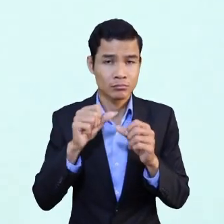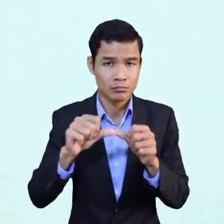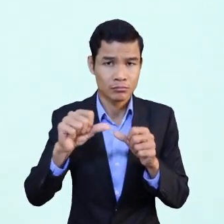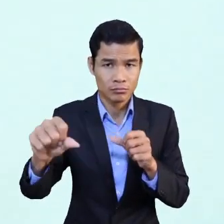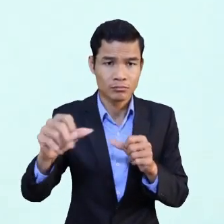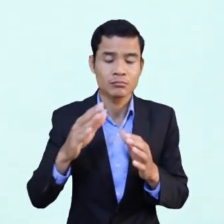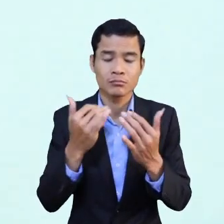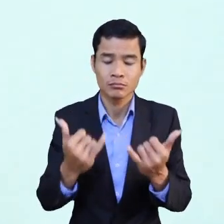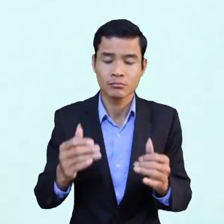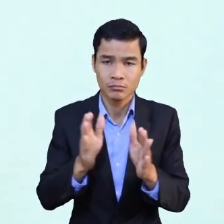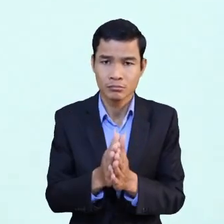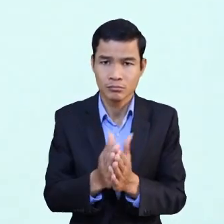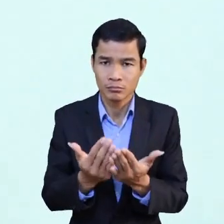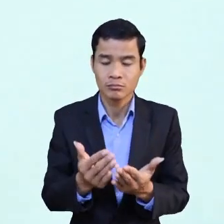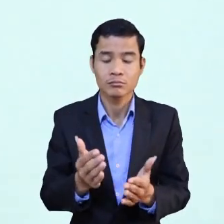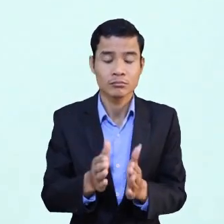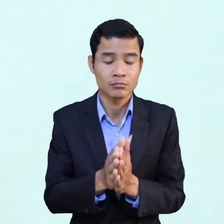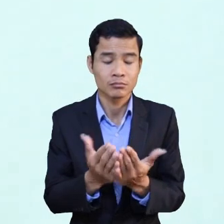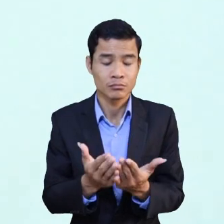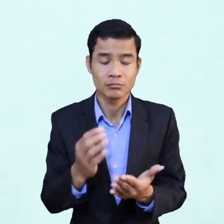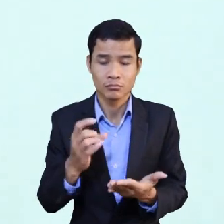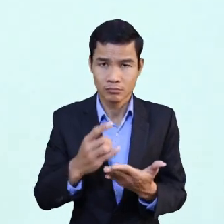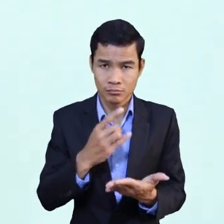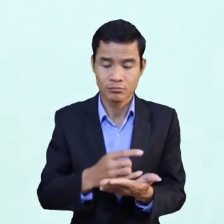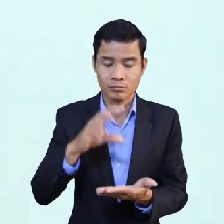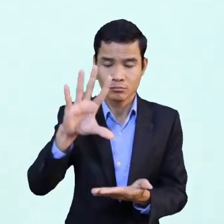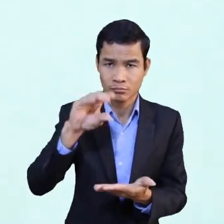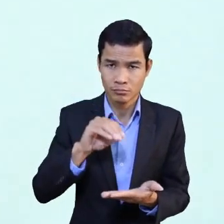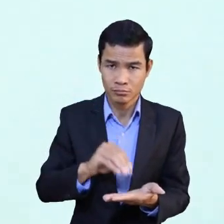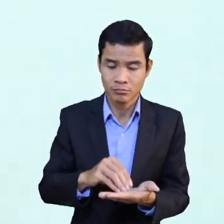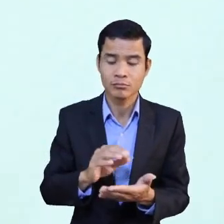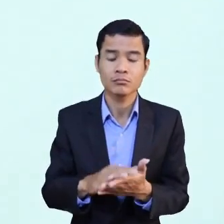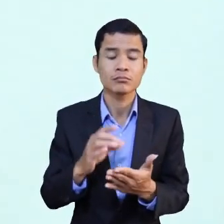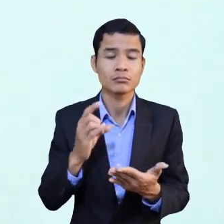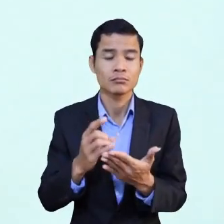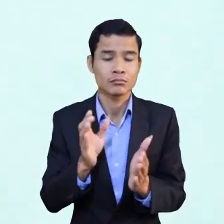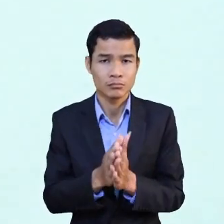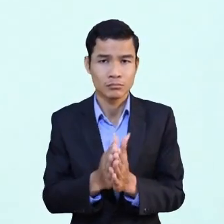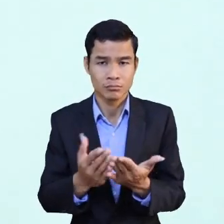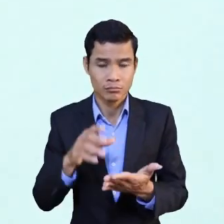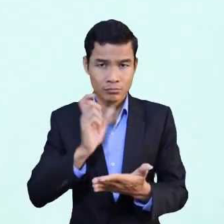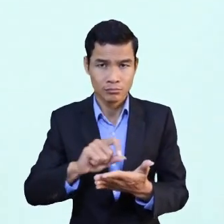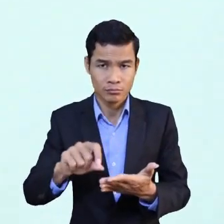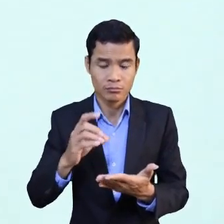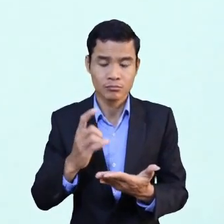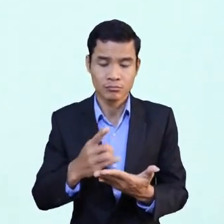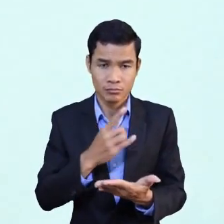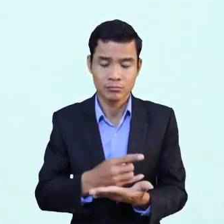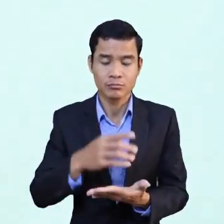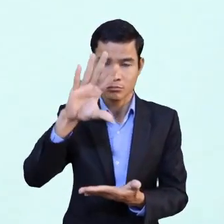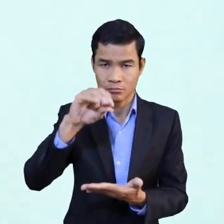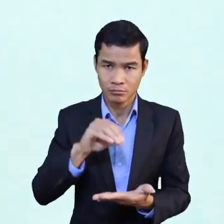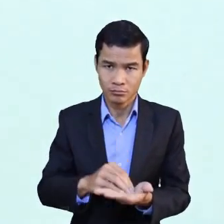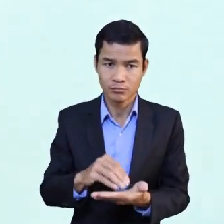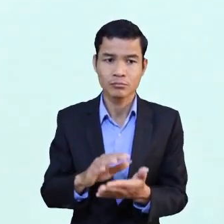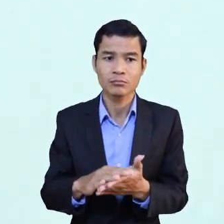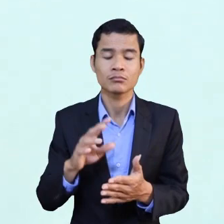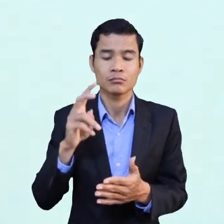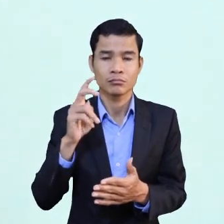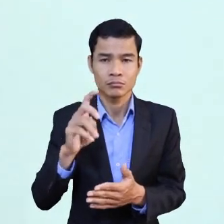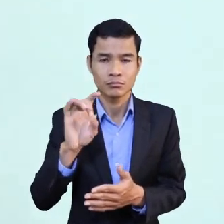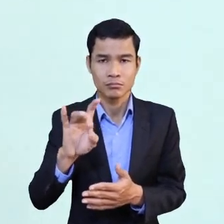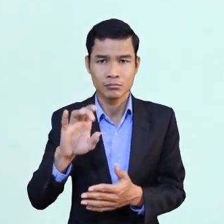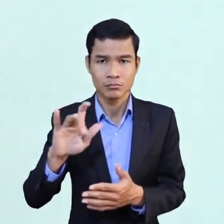កូនកូនលើកសិភៅមេរៀនរបស់កូនដើម្បីសរសេរណាសរសេរតួអក្សរទាំង4នេះផ្សំជាមួយនឹងស្រៈ